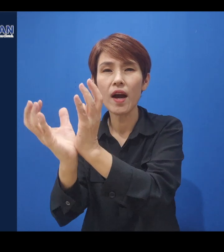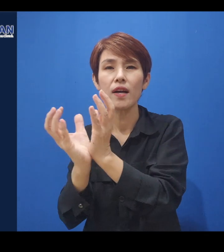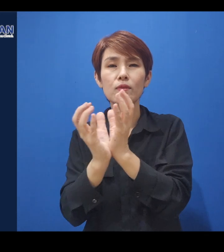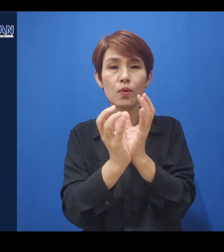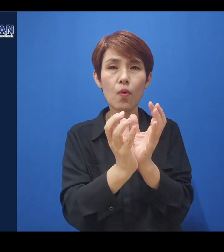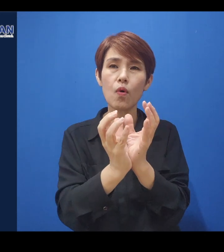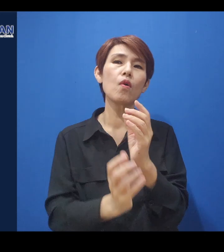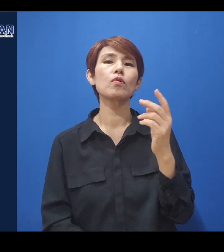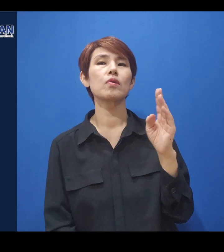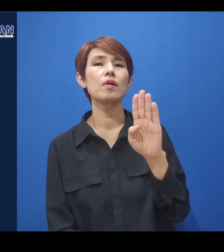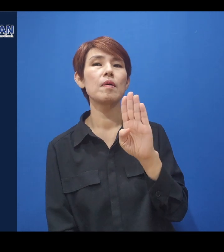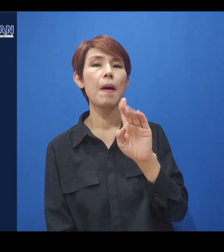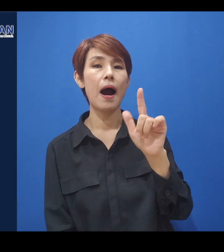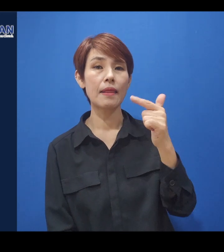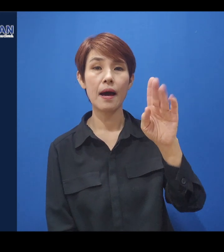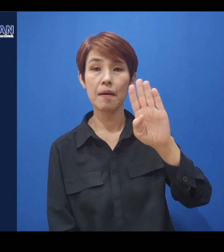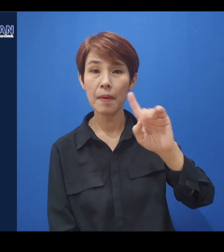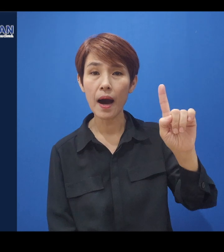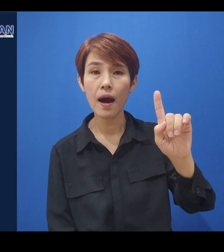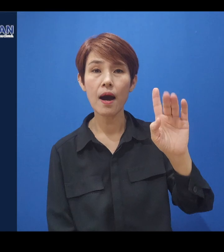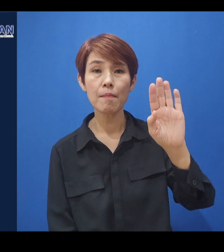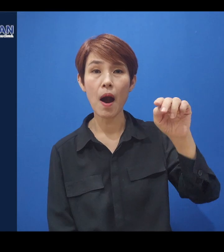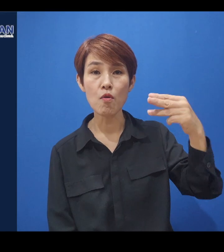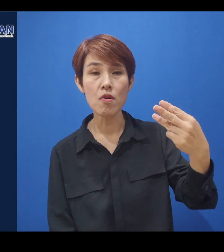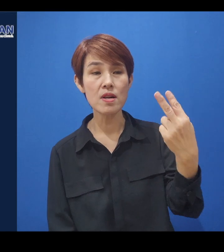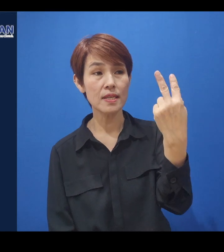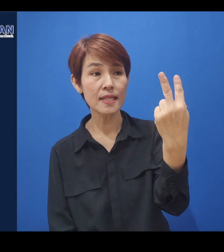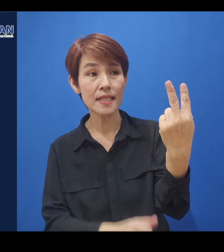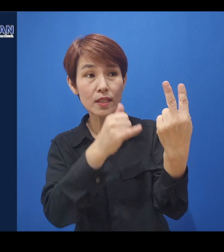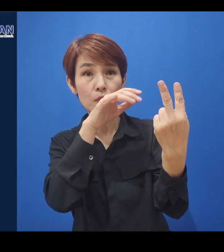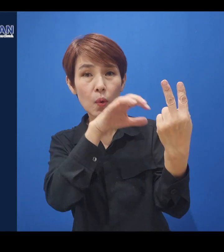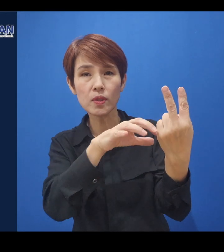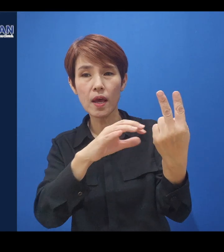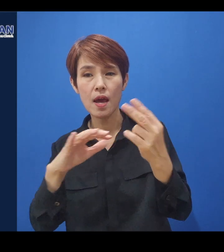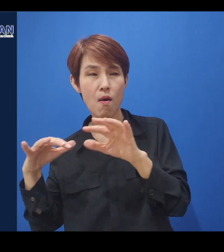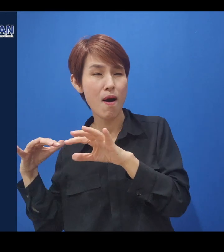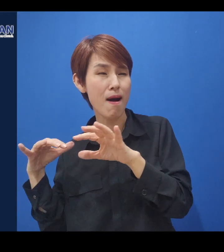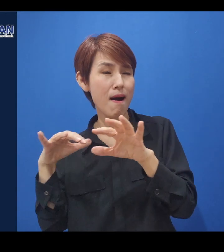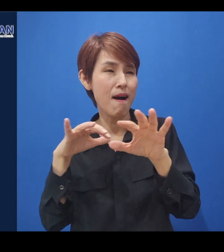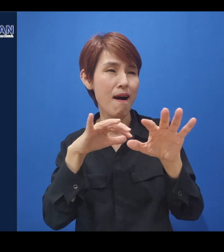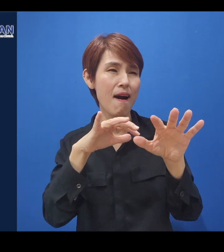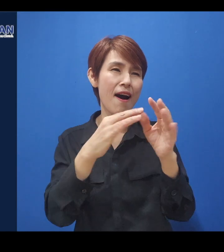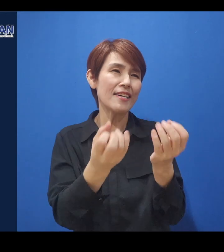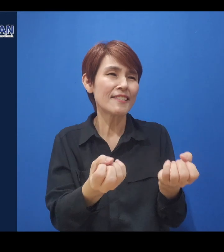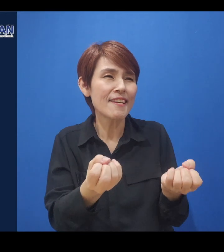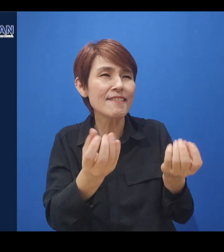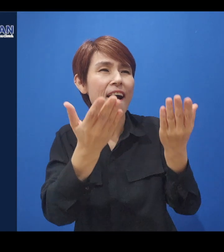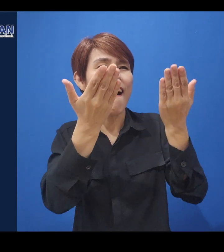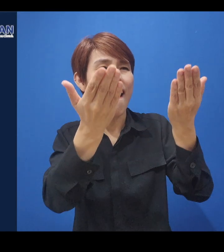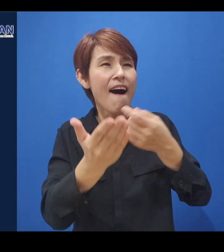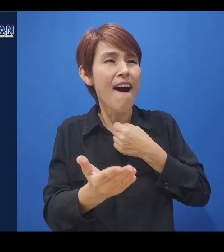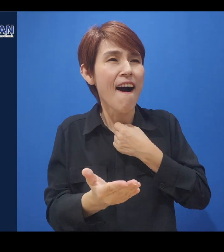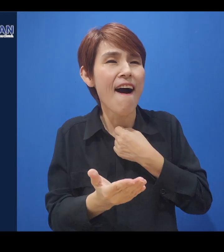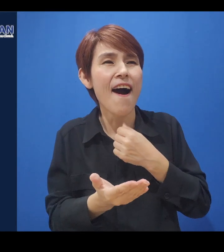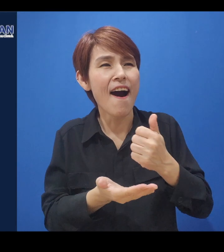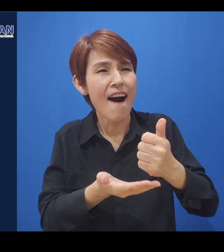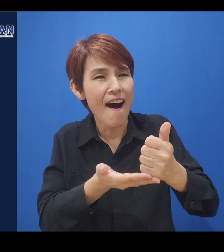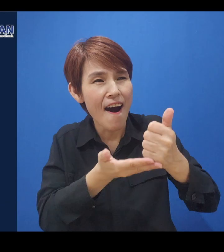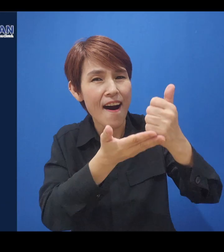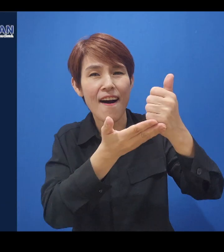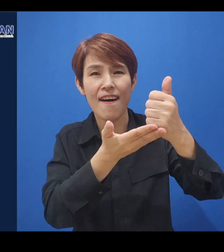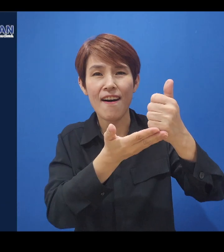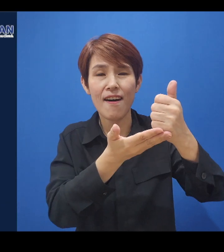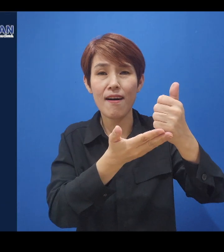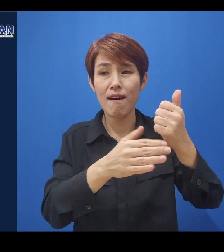함께 바울에게, 바나바에게 제사를 드리려고 했습니다. 얼마나 지금 높여지고 있어요? 무리들이 볼